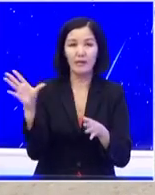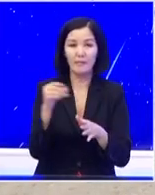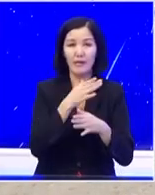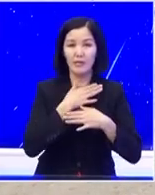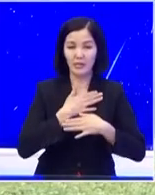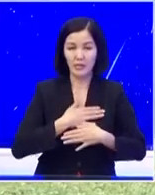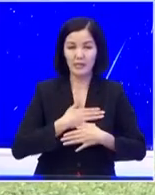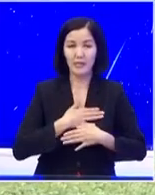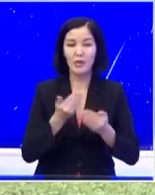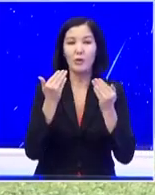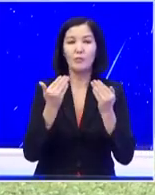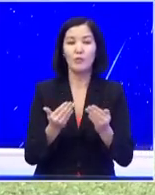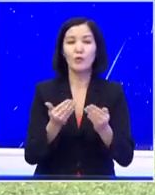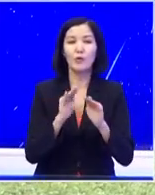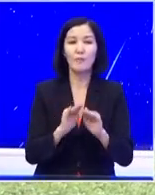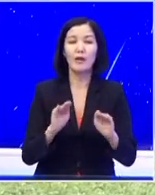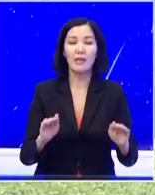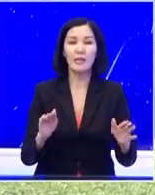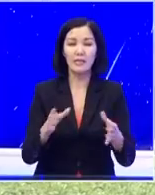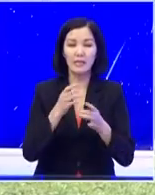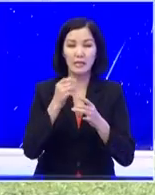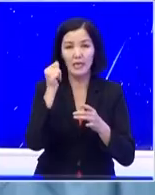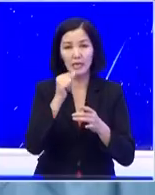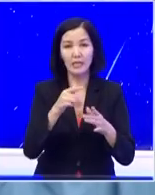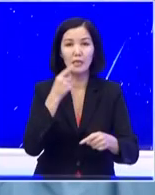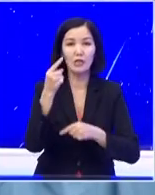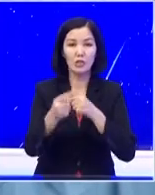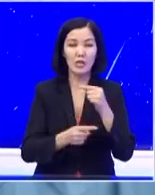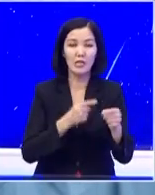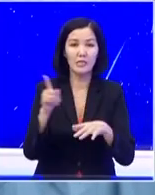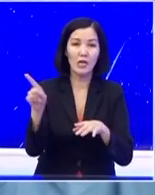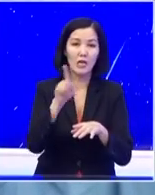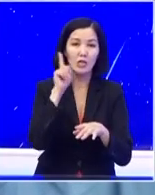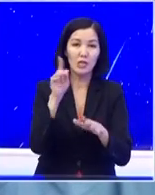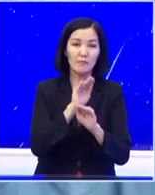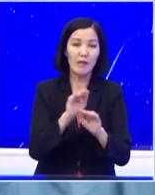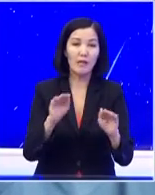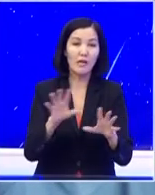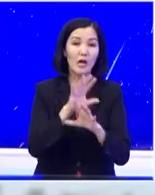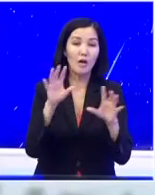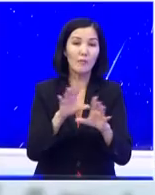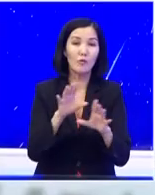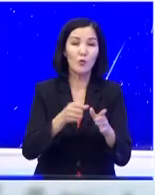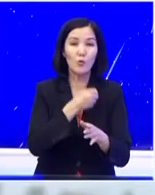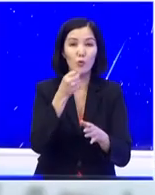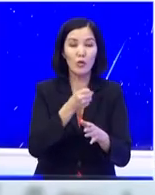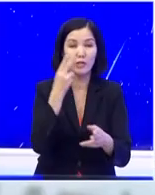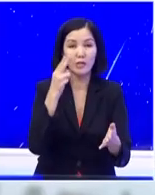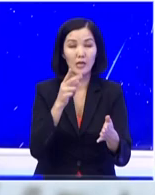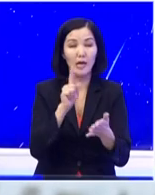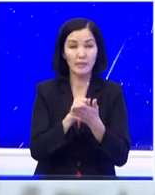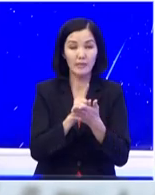көңіл-күйі жақсы. Бүгінгі бүлдіршін ертеңгі ел иесі. Жасқа жасалған жақсылық еселеп қайтады. Сондықтан қайырымдылық